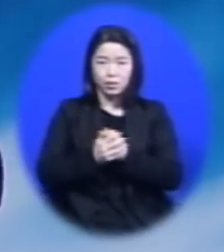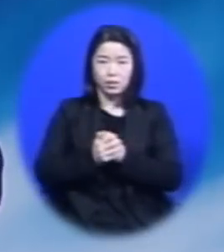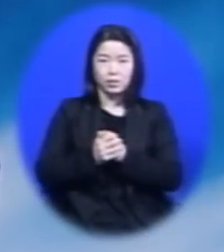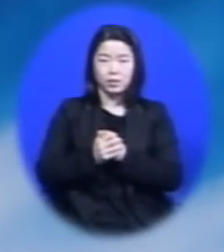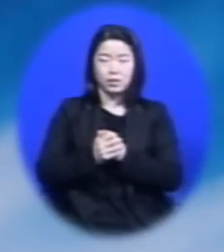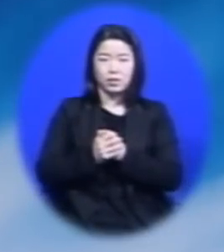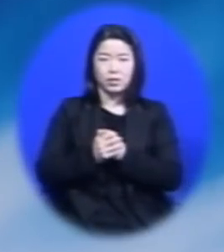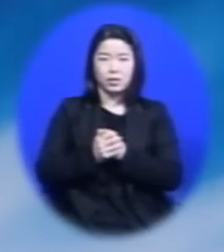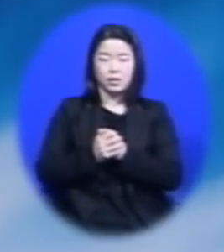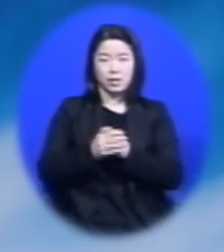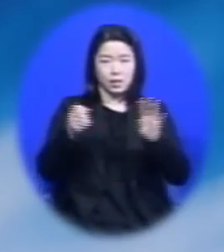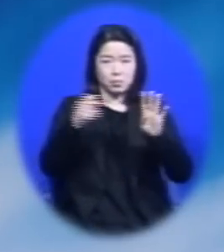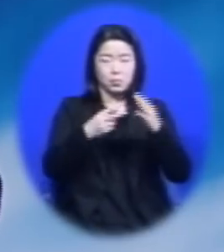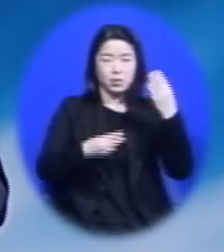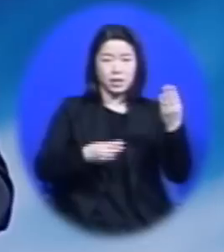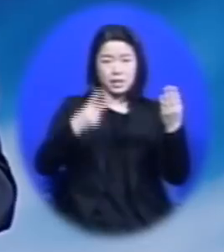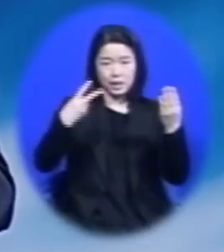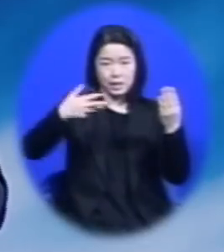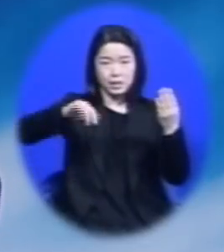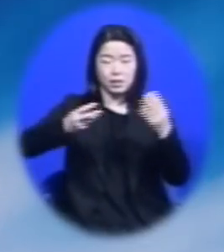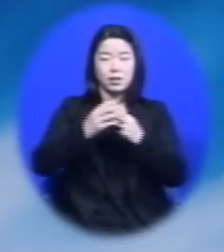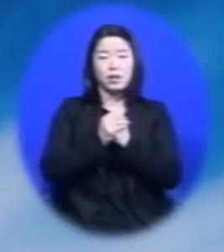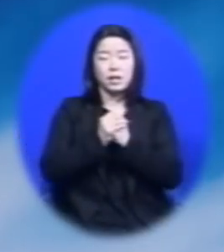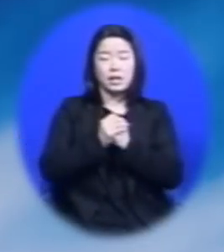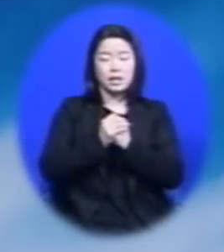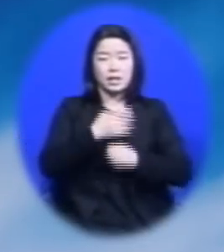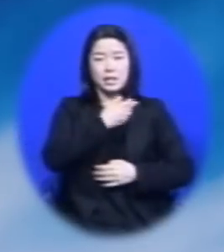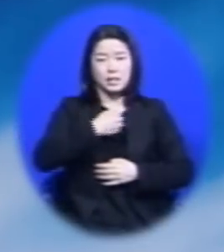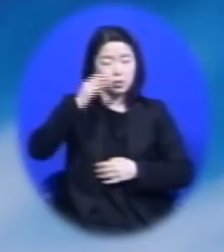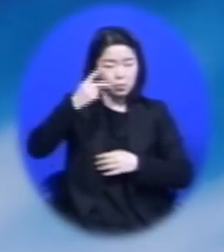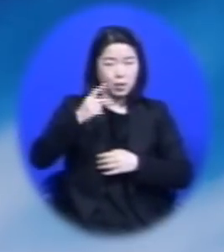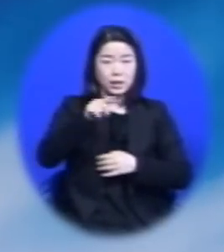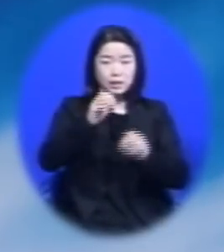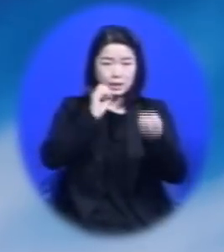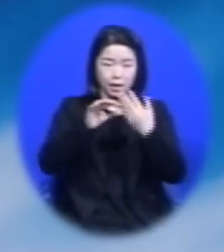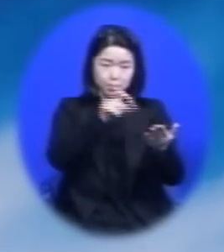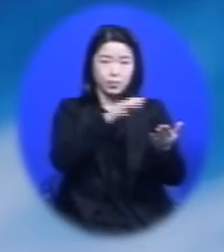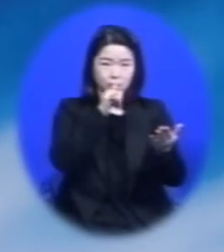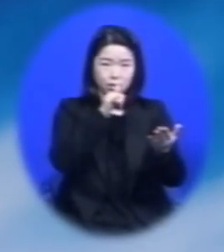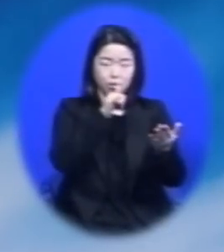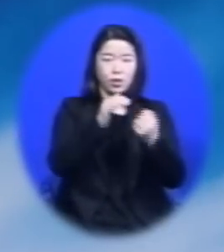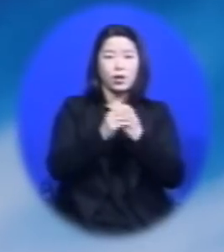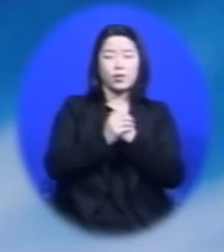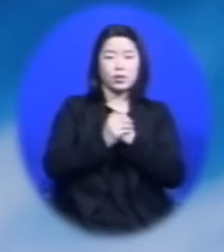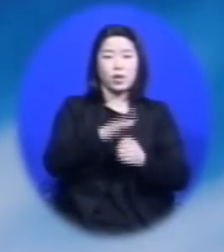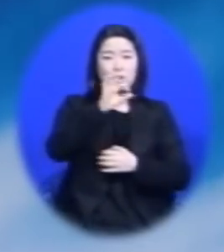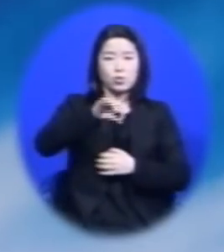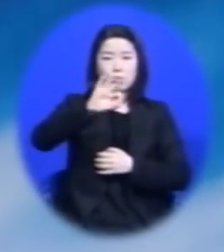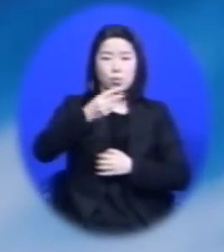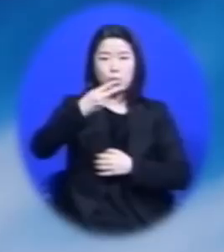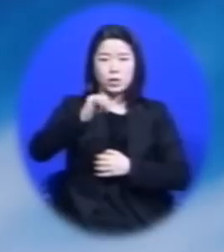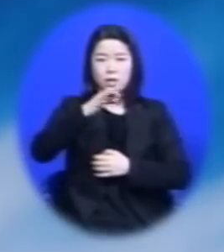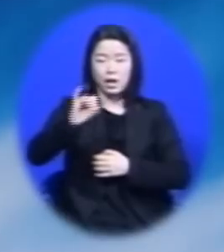되죠 빌립보서 4장 2절에 사도 바울이 그 답을 주고 계십니다 유오디아와 순두게는 두